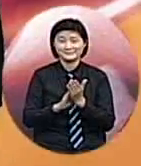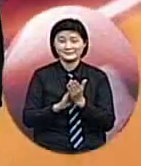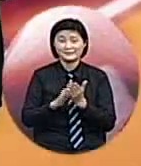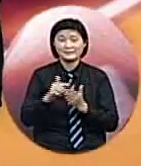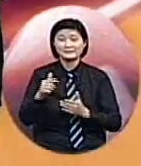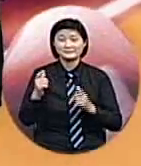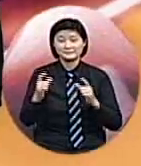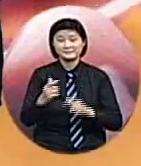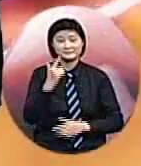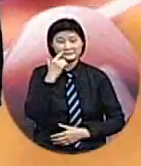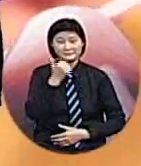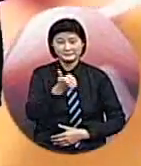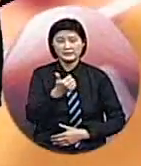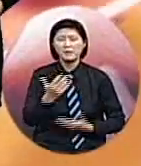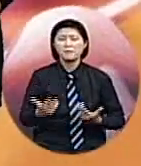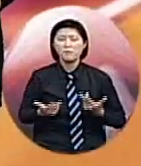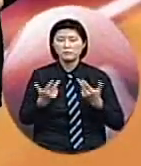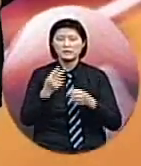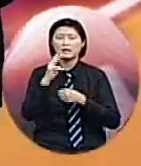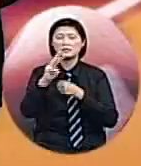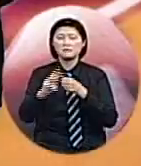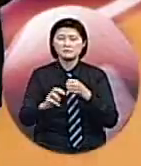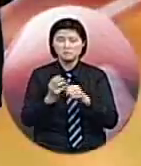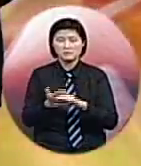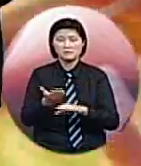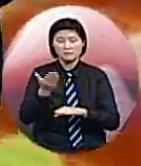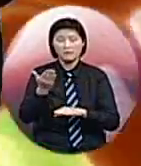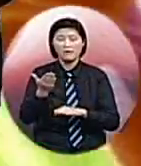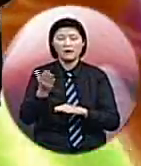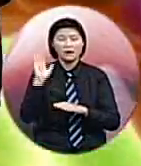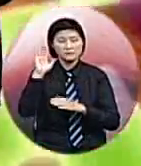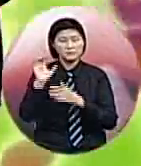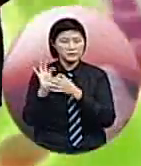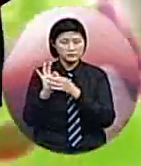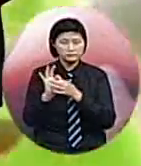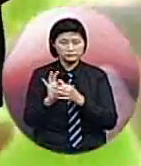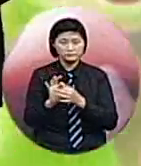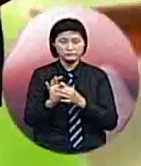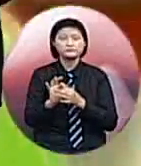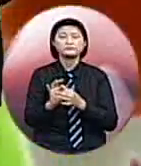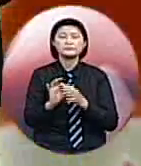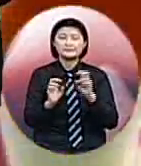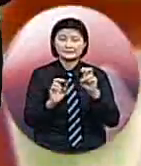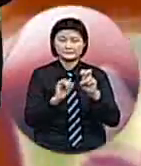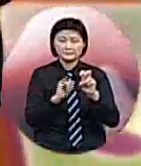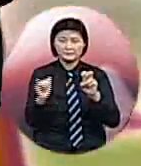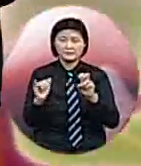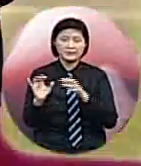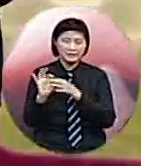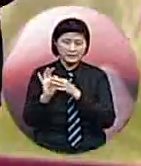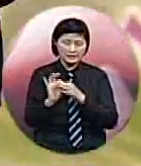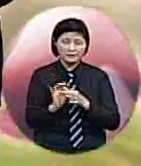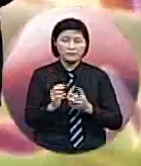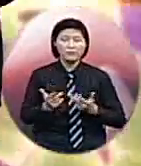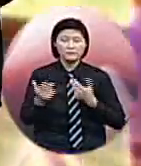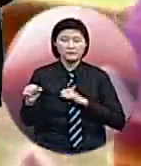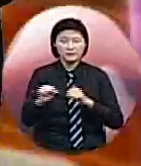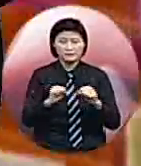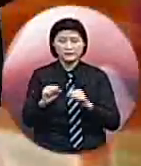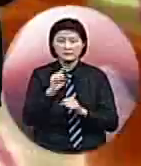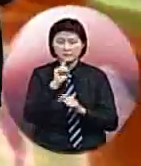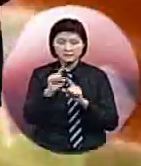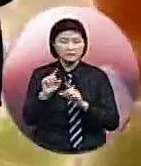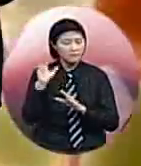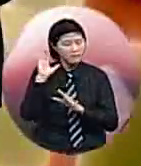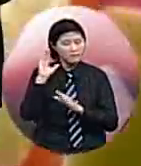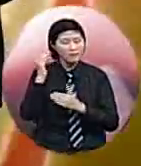길동이 아버님 봉사 30년 하셨다는데 앞으로도 쭉 같이 함께 20분이 쭉 하시자고 하신 얘기가 너무